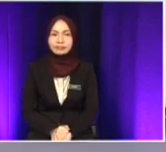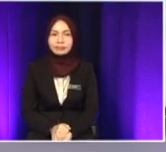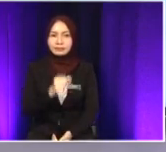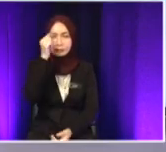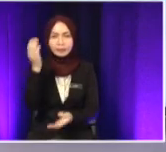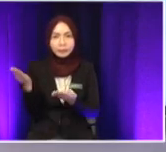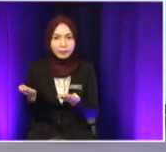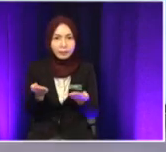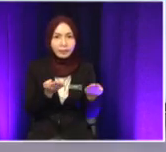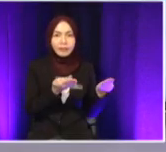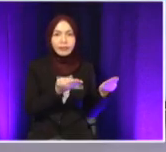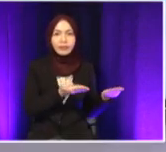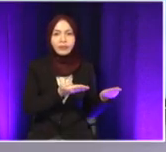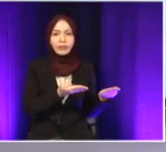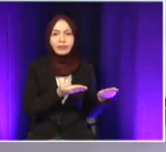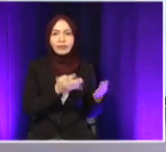menaiki Israel